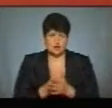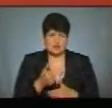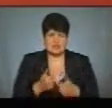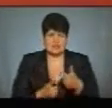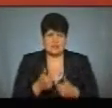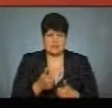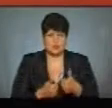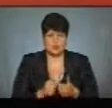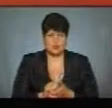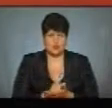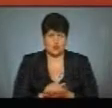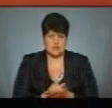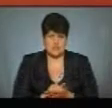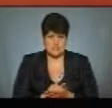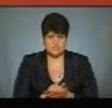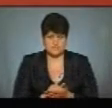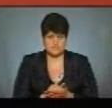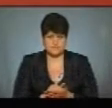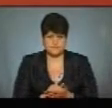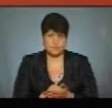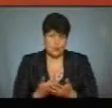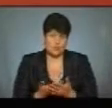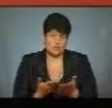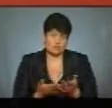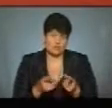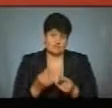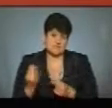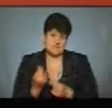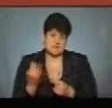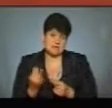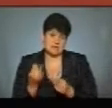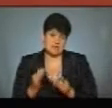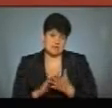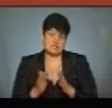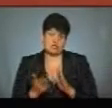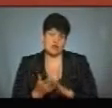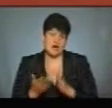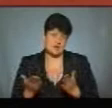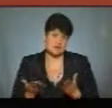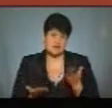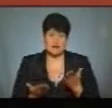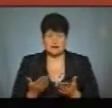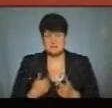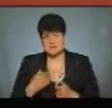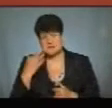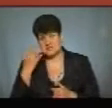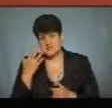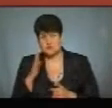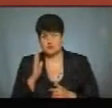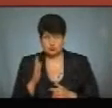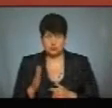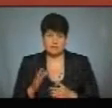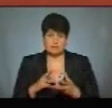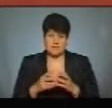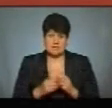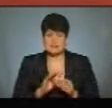до тендерної документації. Тут ми дійсно в такому цікавій ситуації, але мені чомусь здається, що